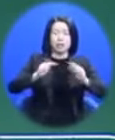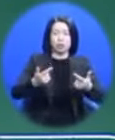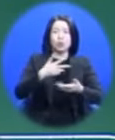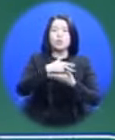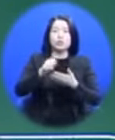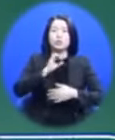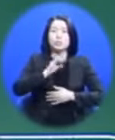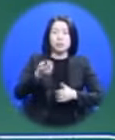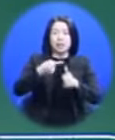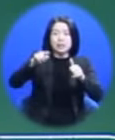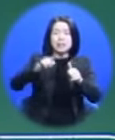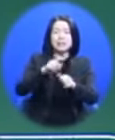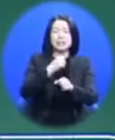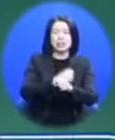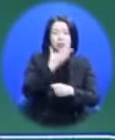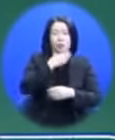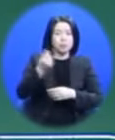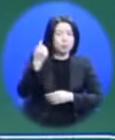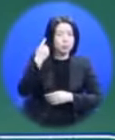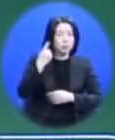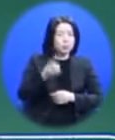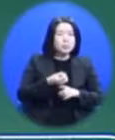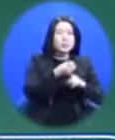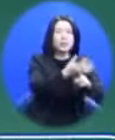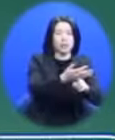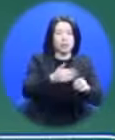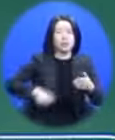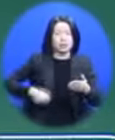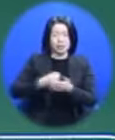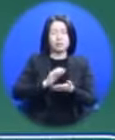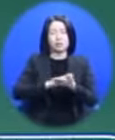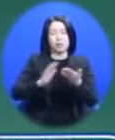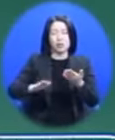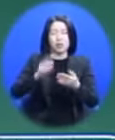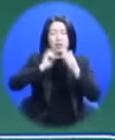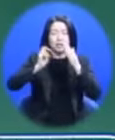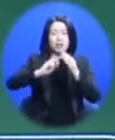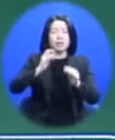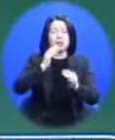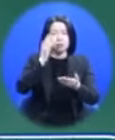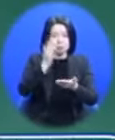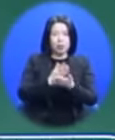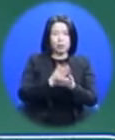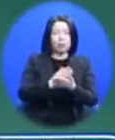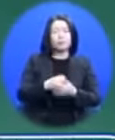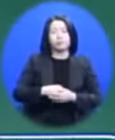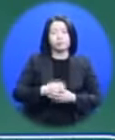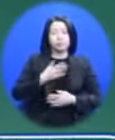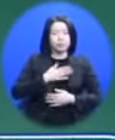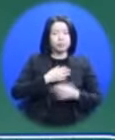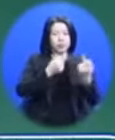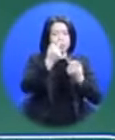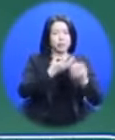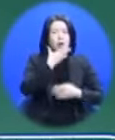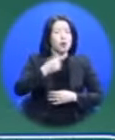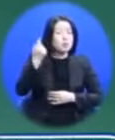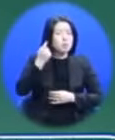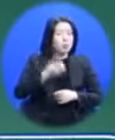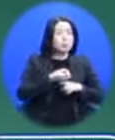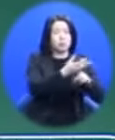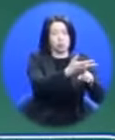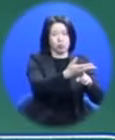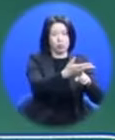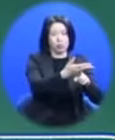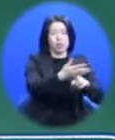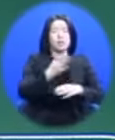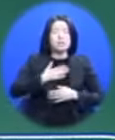주님만 의지해서 복음을 전하겠습니다. 그래서 찬양을 하다 말고 제가 그 청년에게 복음을 전하기 시작했습니다.